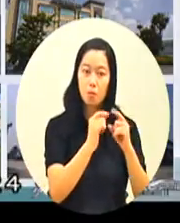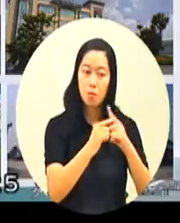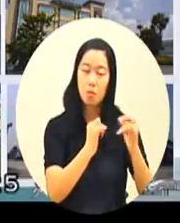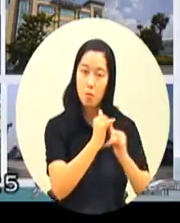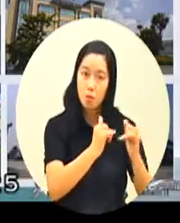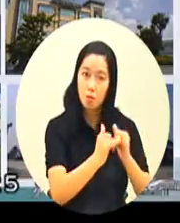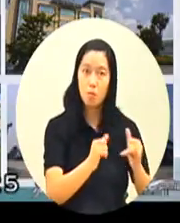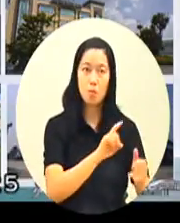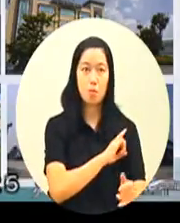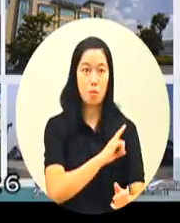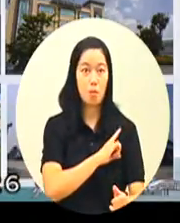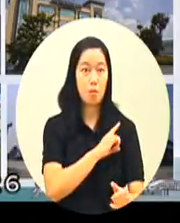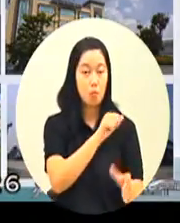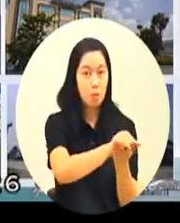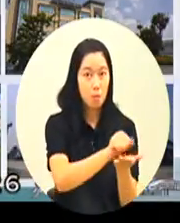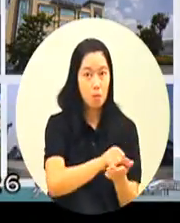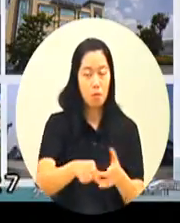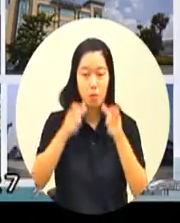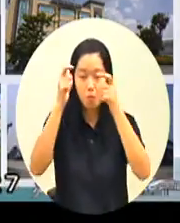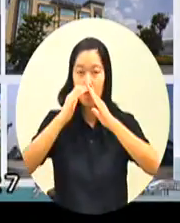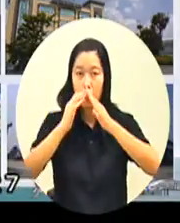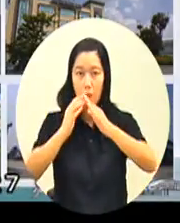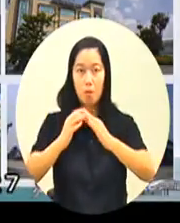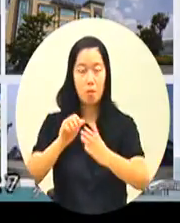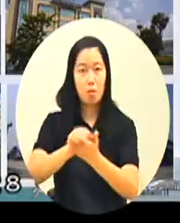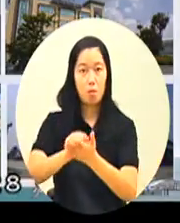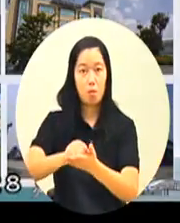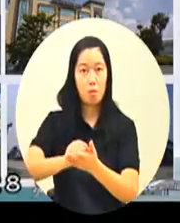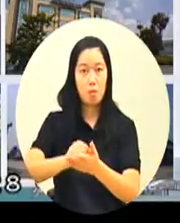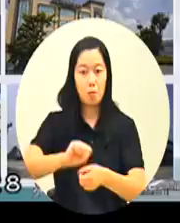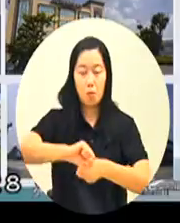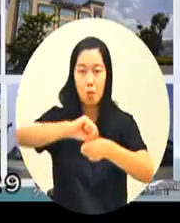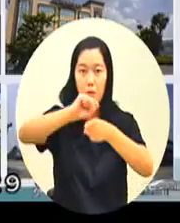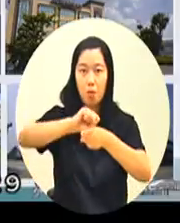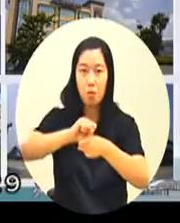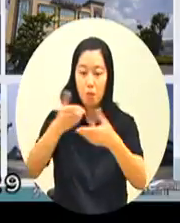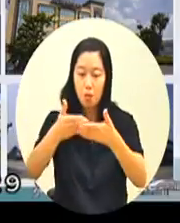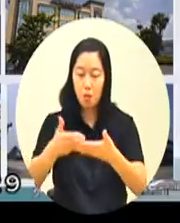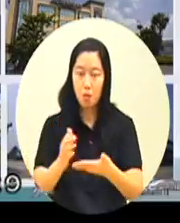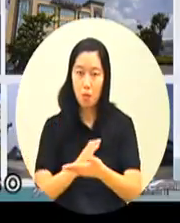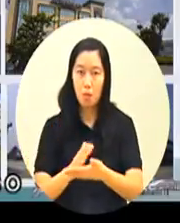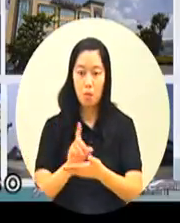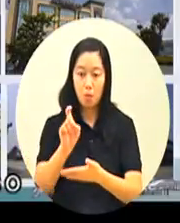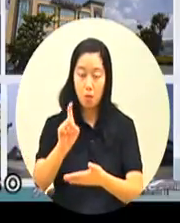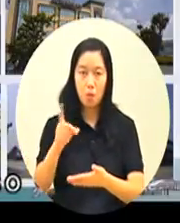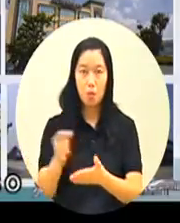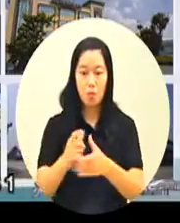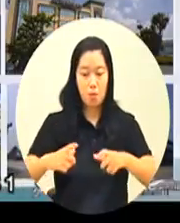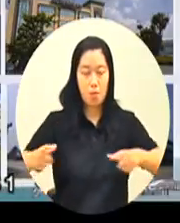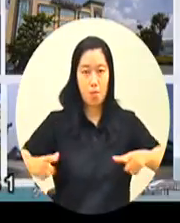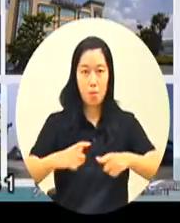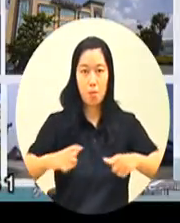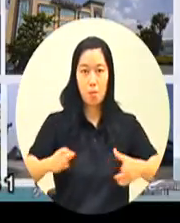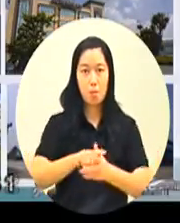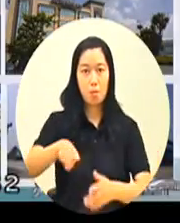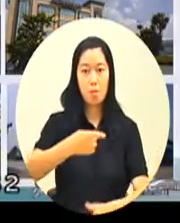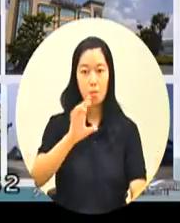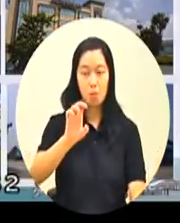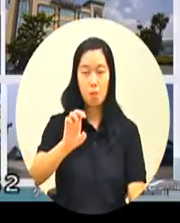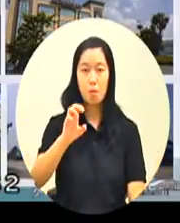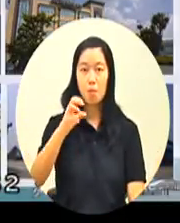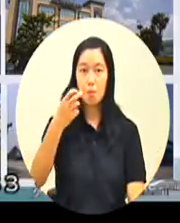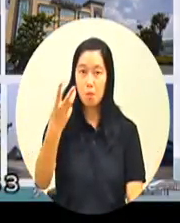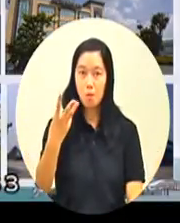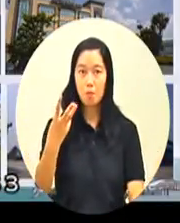间自己报编，我们现在高雄市大概目前是累计已经核定了11案，总开发面积有183公顷，那